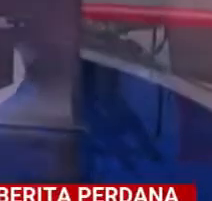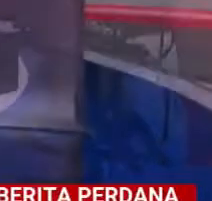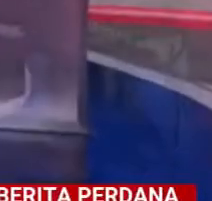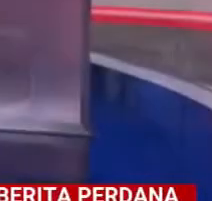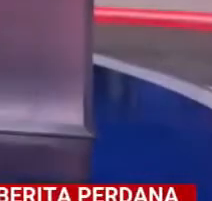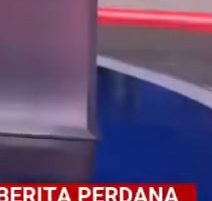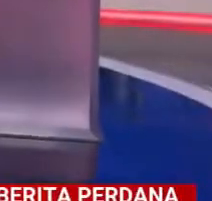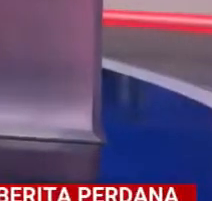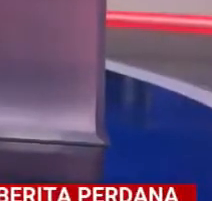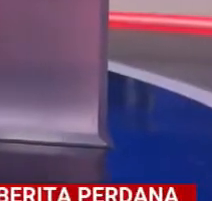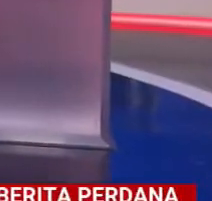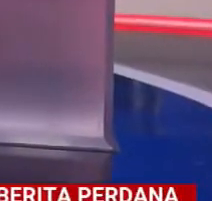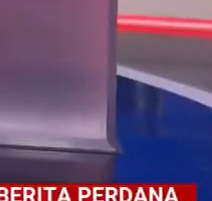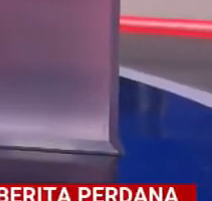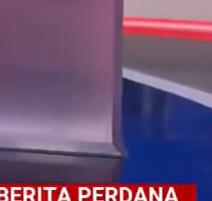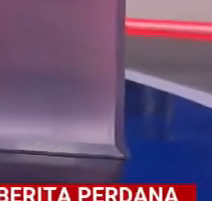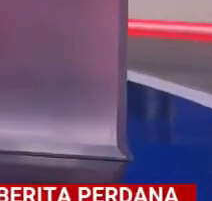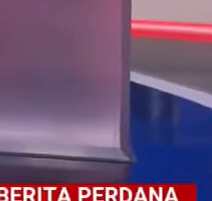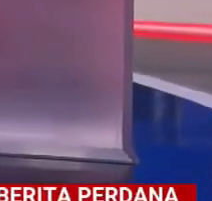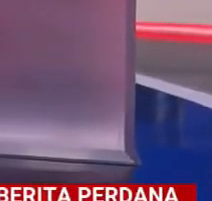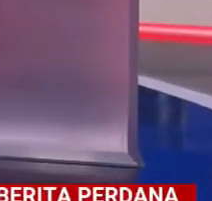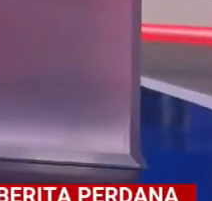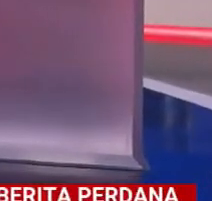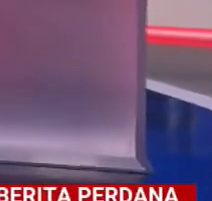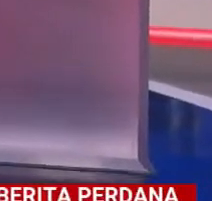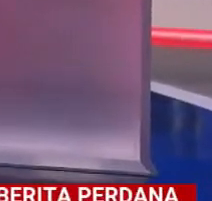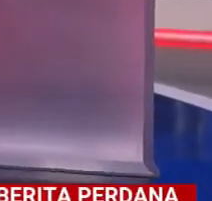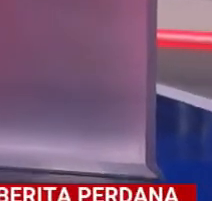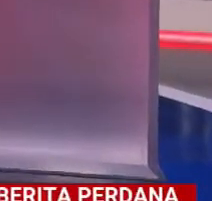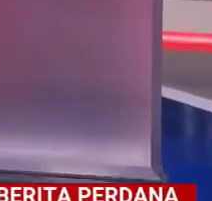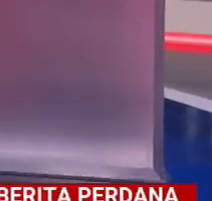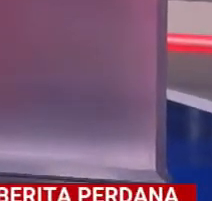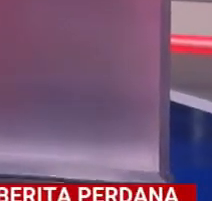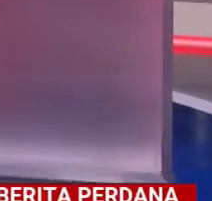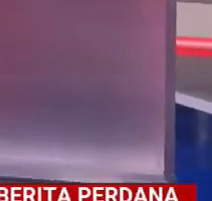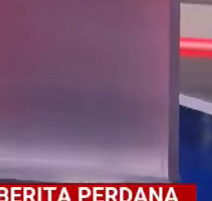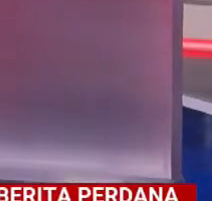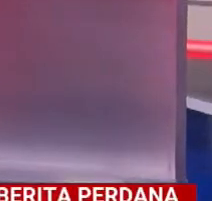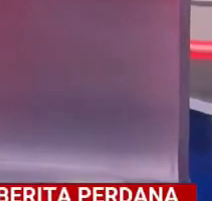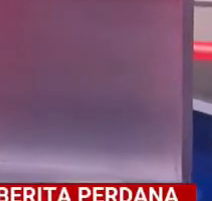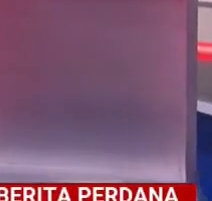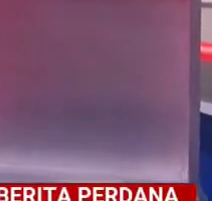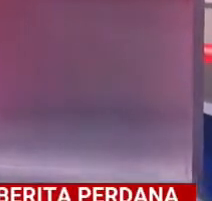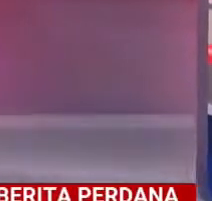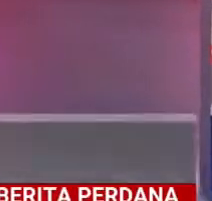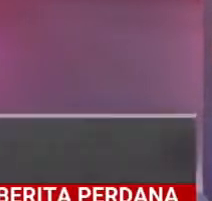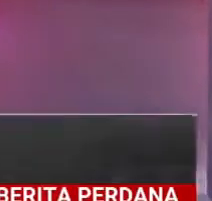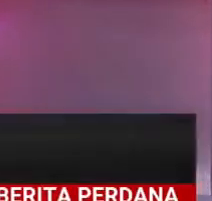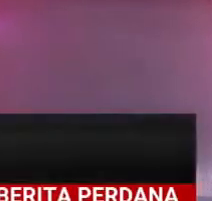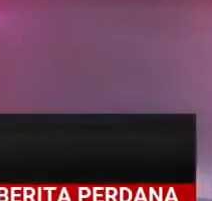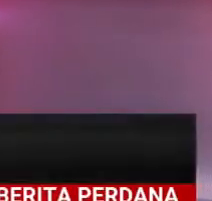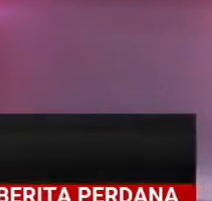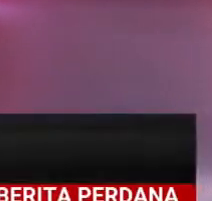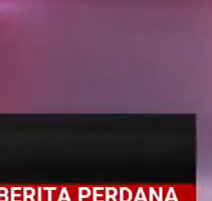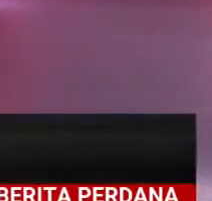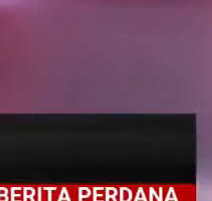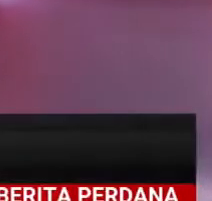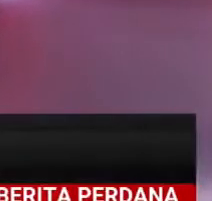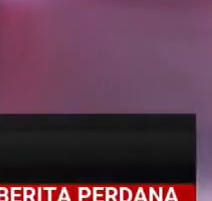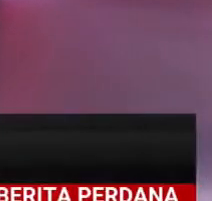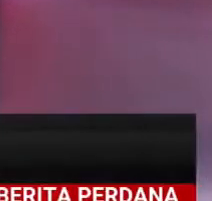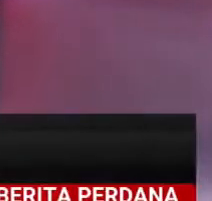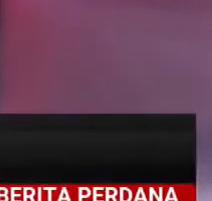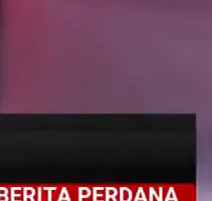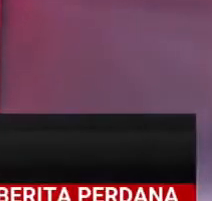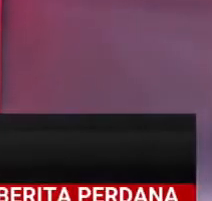Polis mengemukakan cadangan bagi menubuhkan satu pasukan khas untuk mengkaji semula kes kematian anggota bomba Allahyarham Muhammad